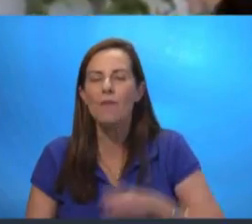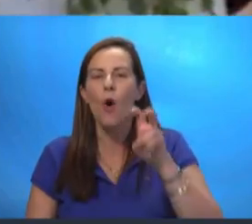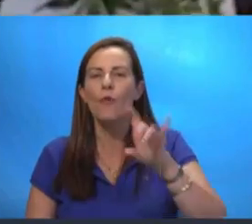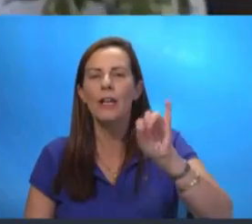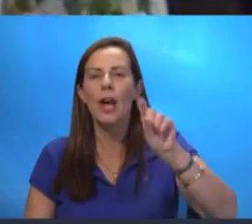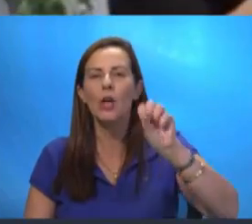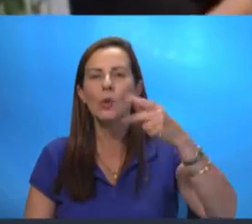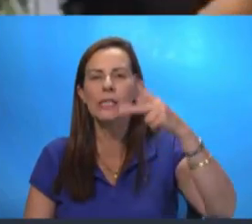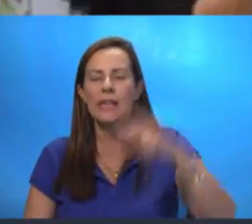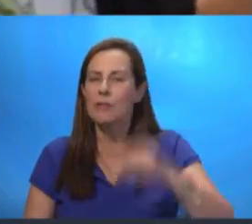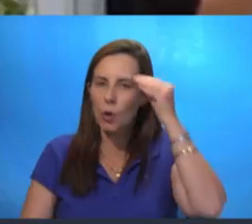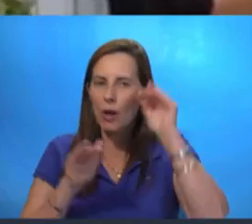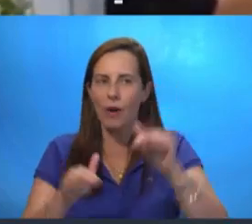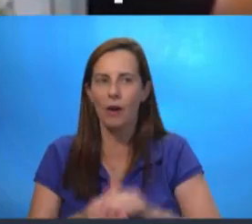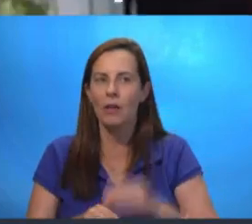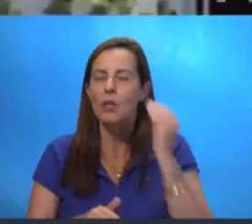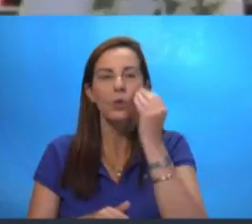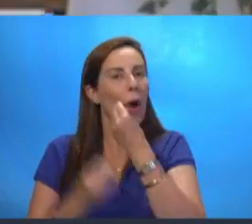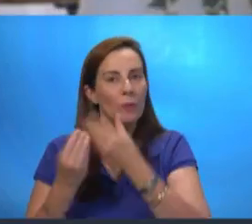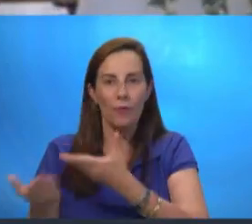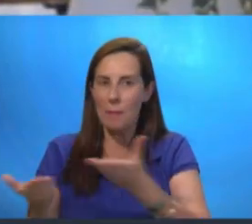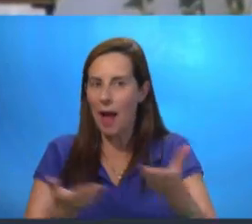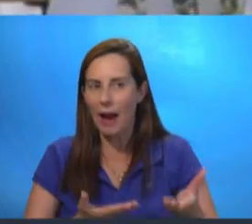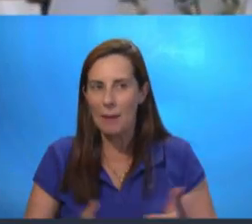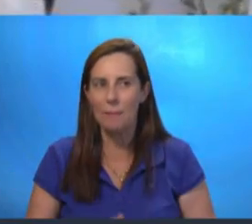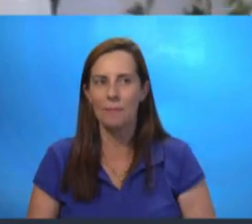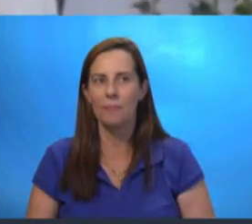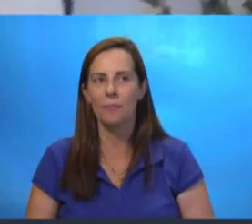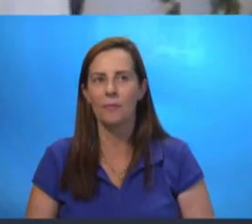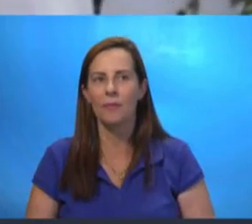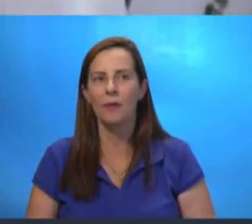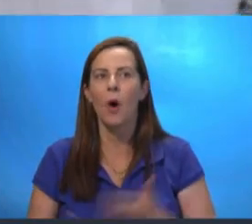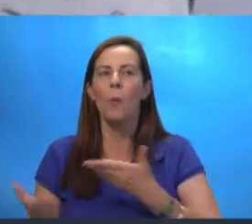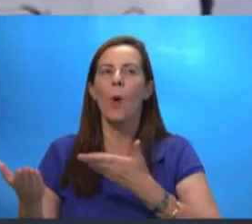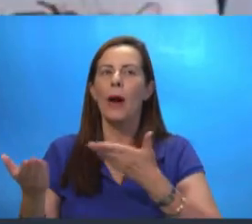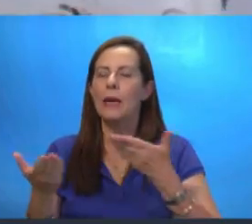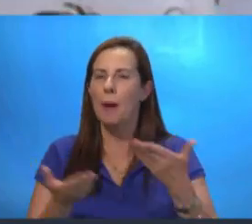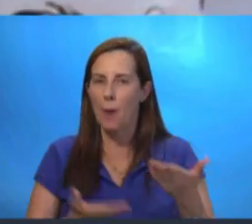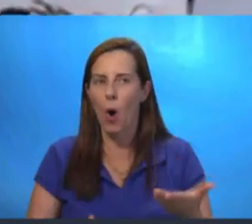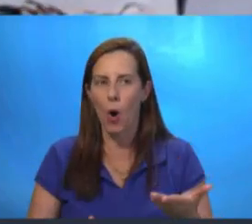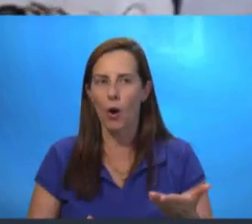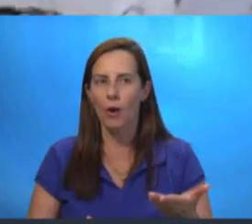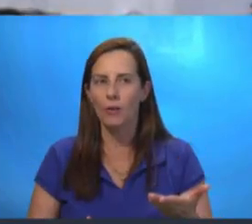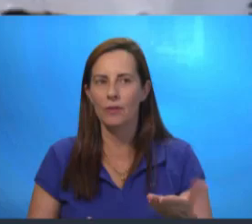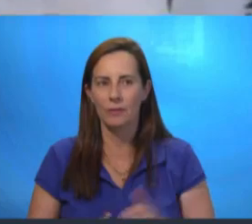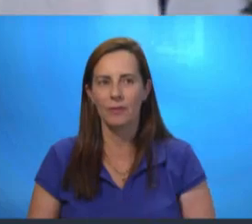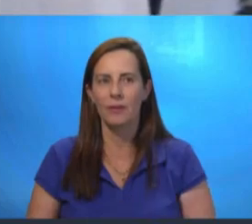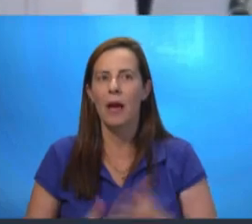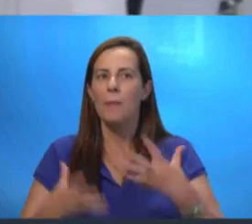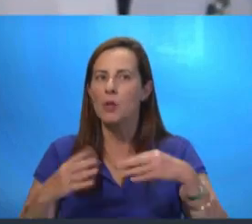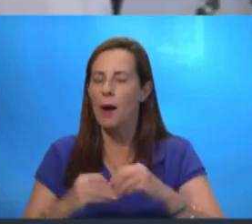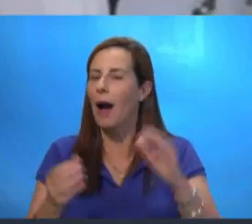לברכה. צהריים טובים לכם. ברוכים וברוכות הבאות והבאים, בני משפחה,